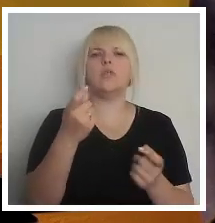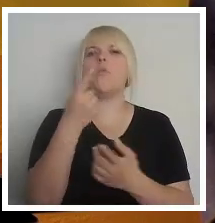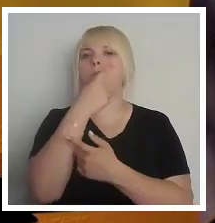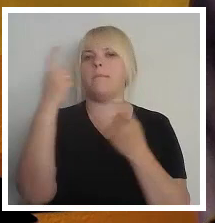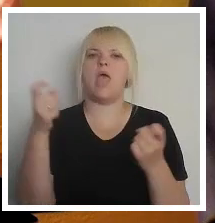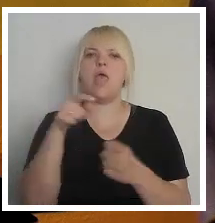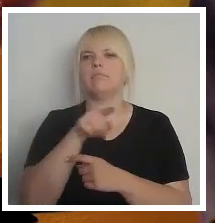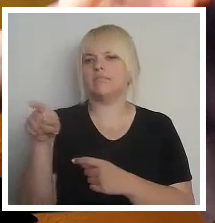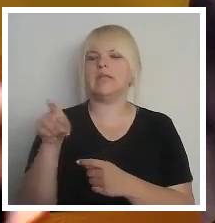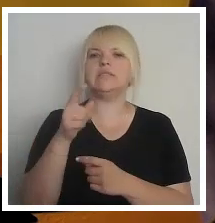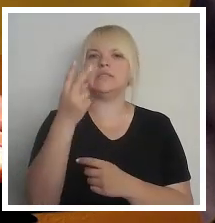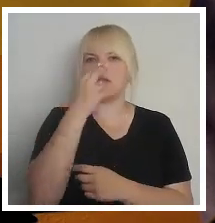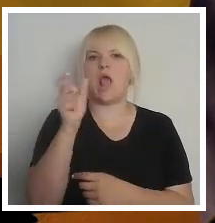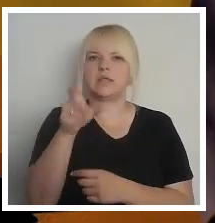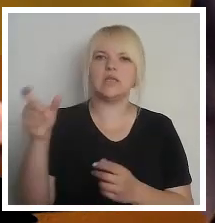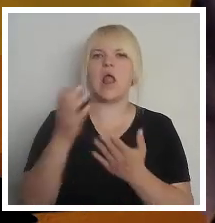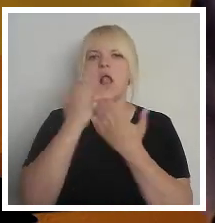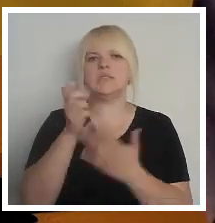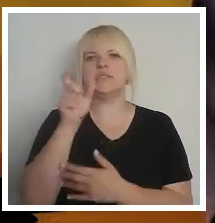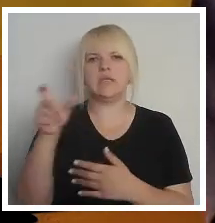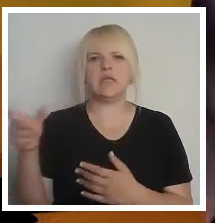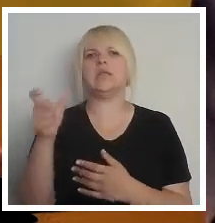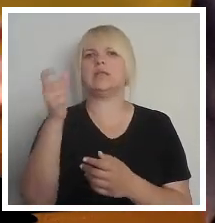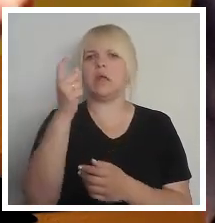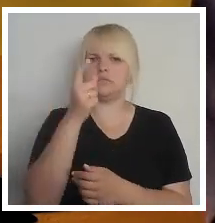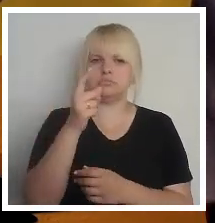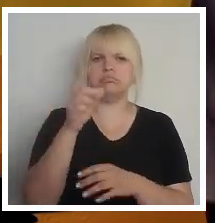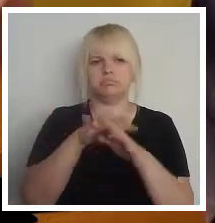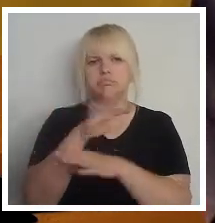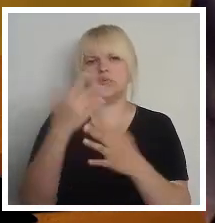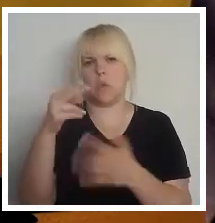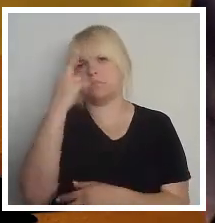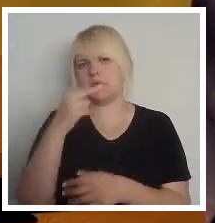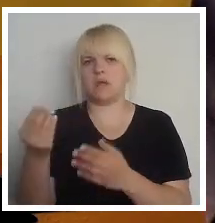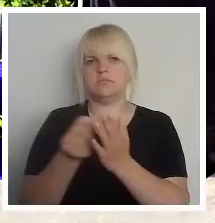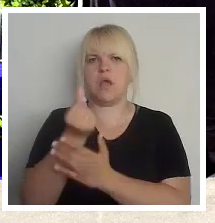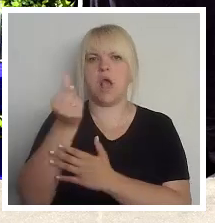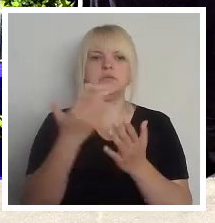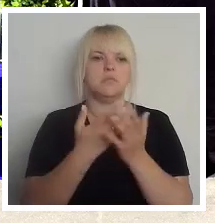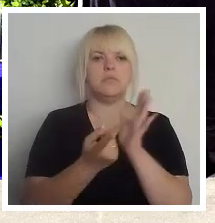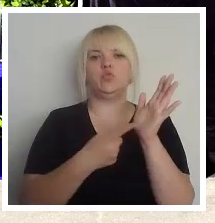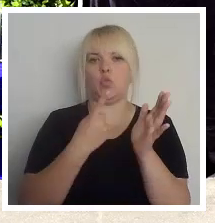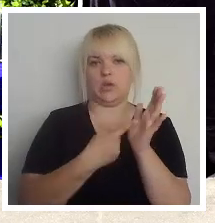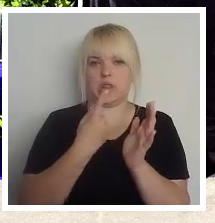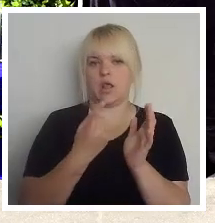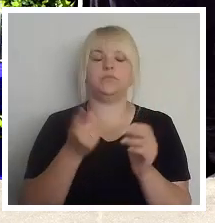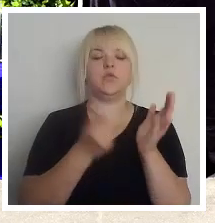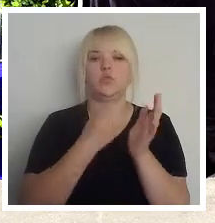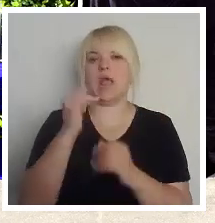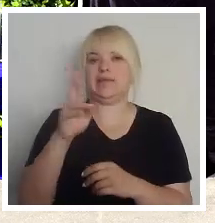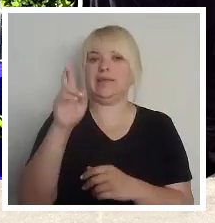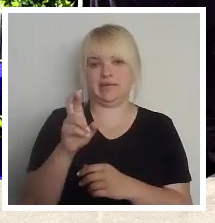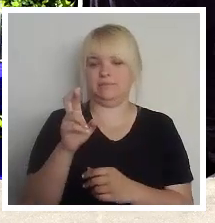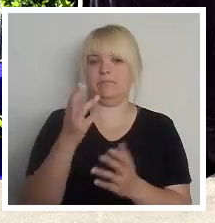nu, skatītāji, lasītāji, auditorija ir pieradusi biežāk maksāt. Nu, mēs varam iet pie žurnāla ir, piemēram. Nu,